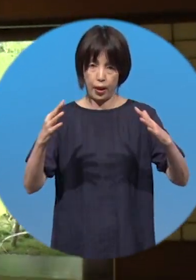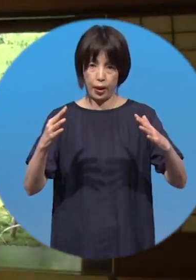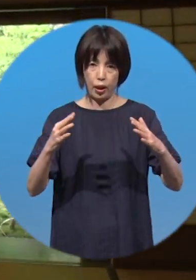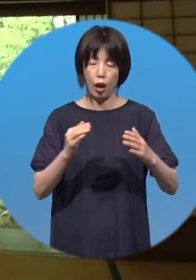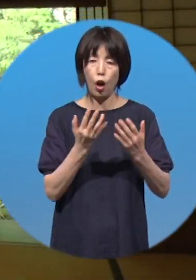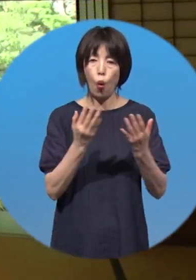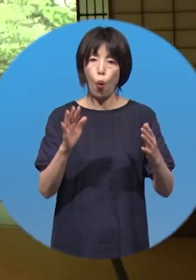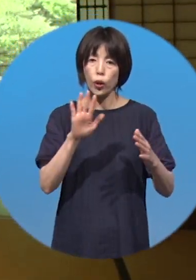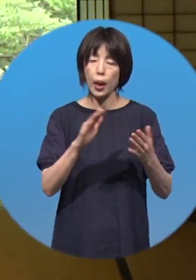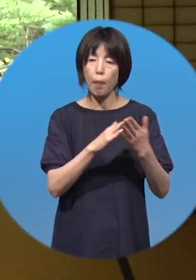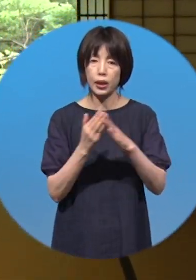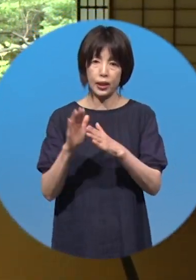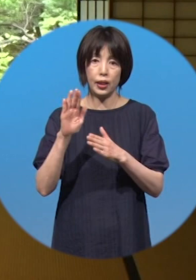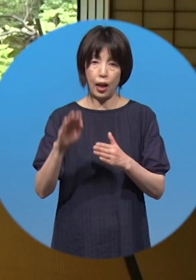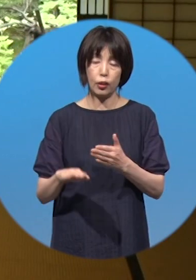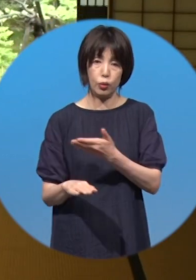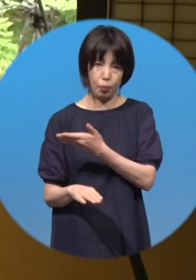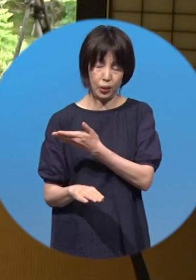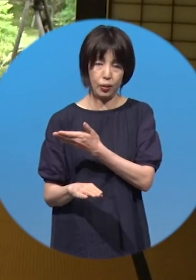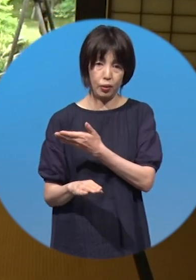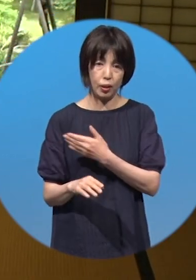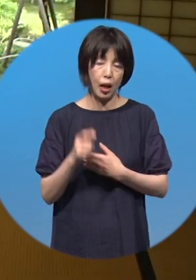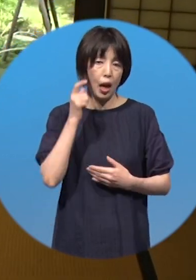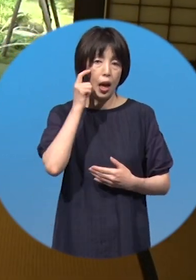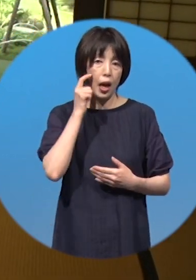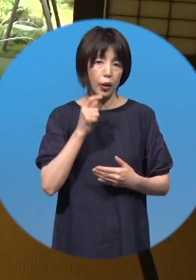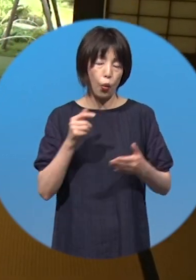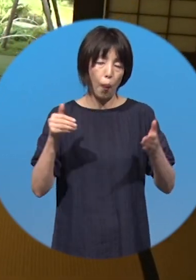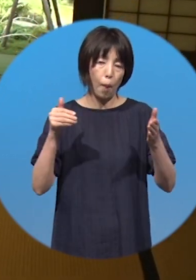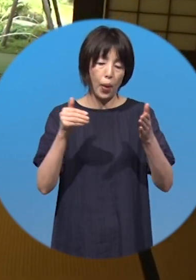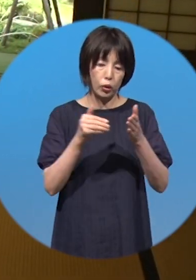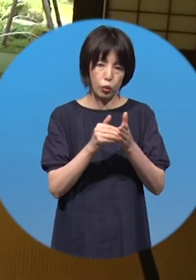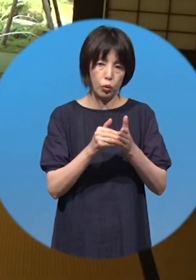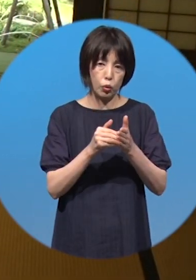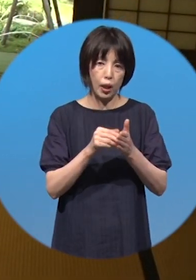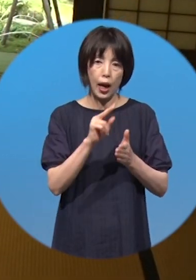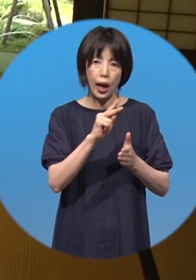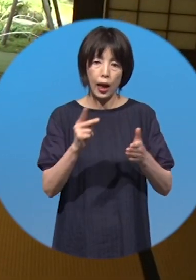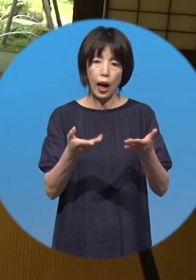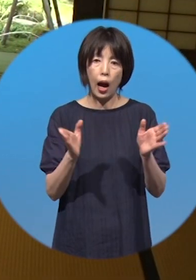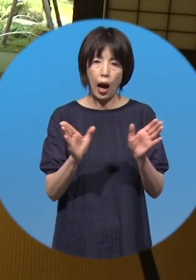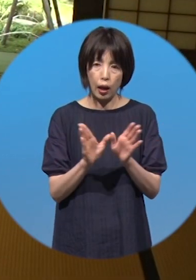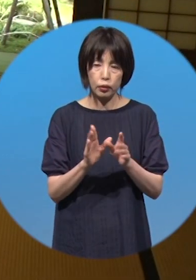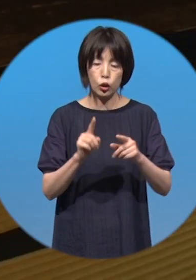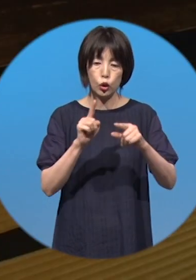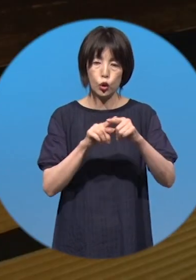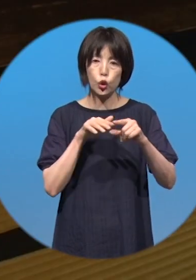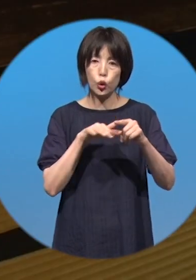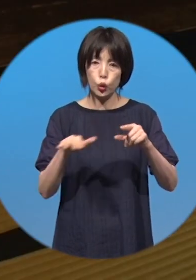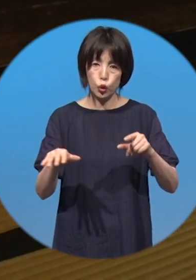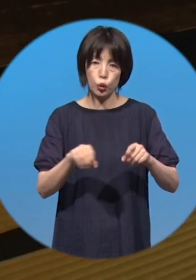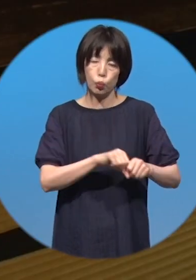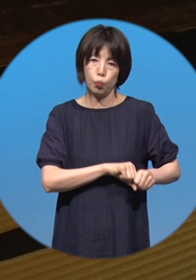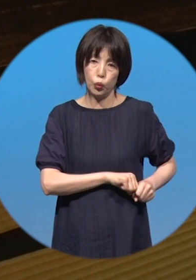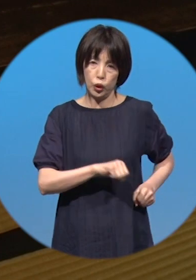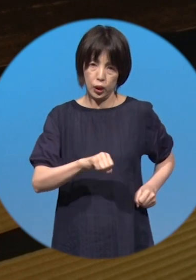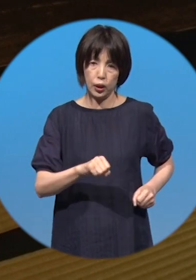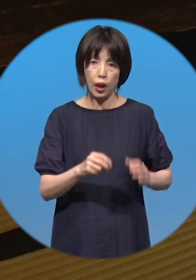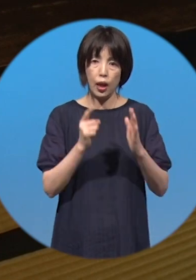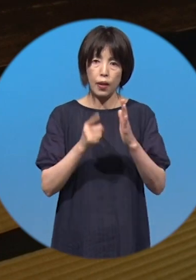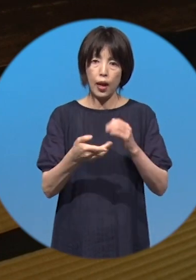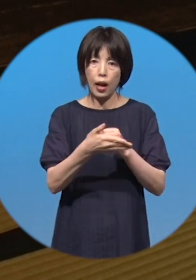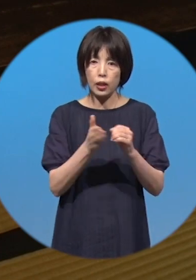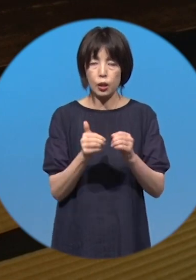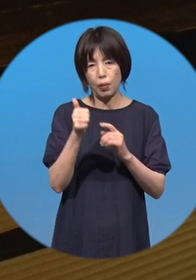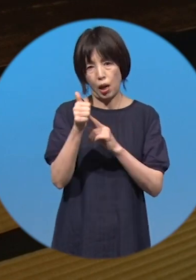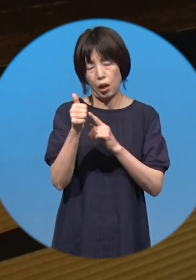ある寺島クランド邸は江戸時代後期の加賀藩中級武士寺島クランドの邸宅で、